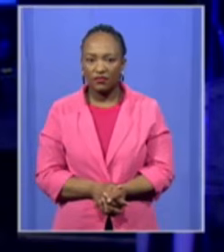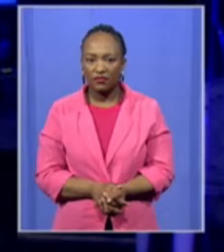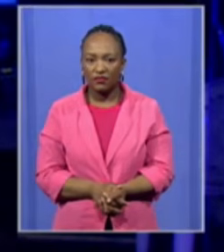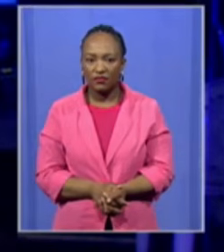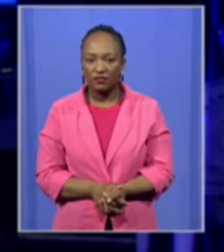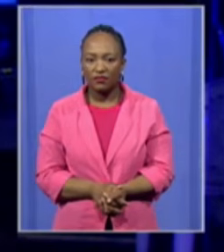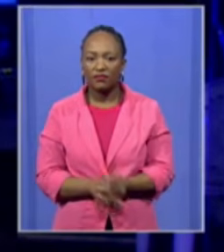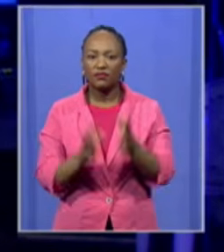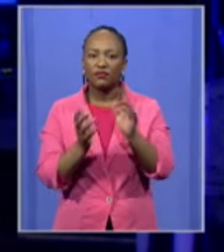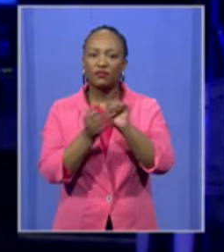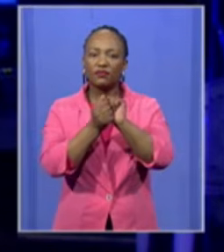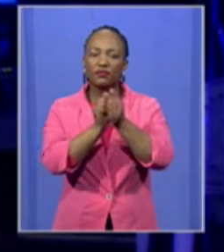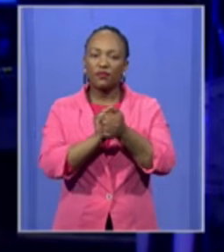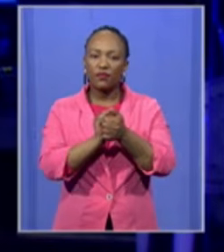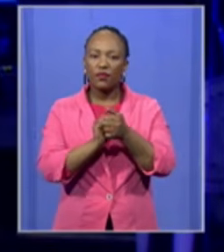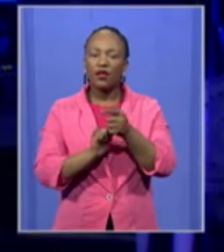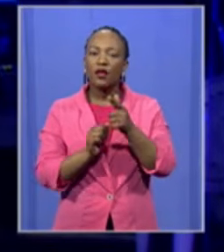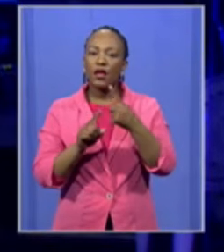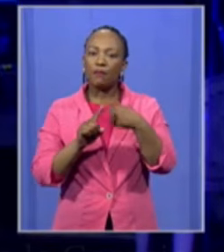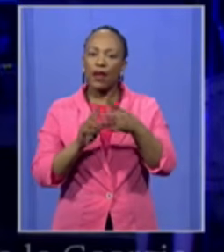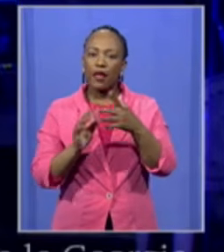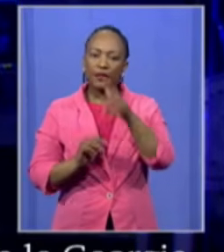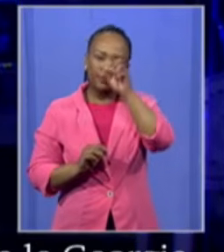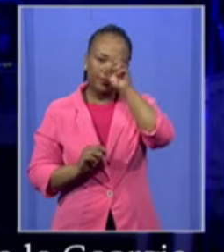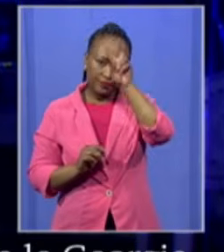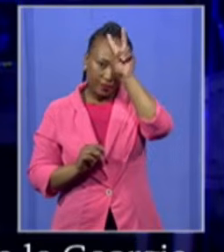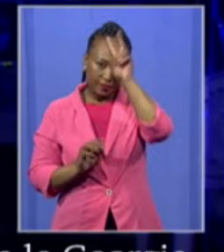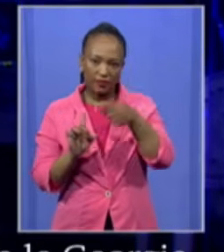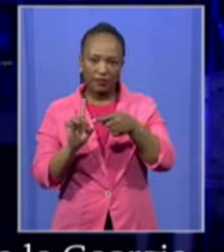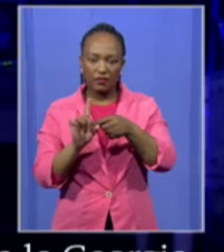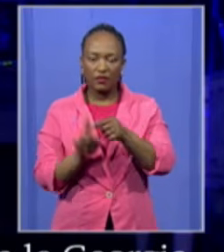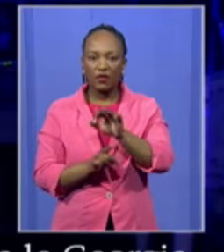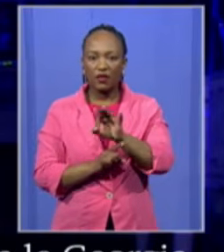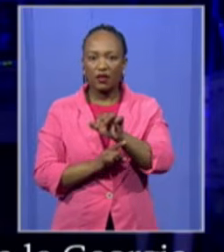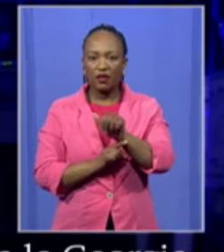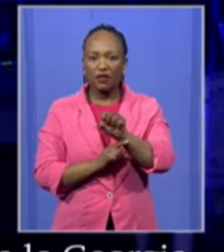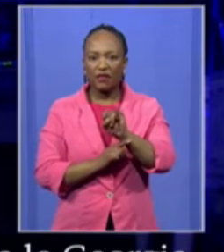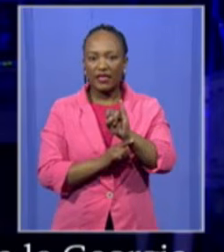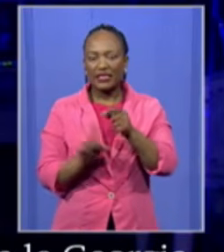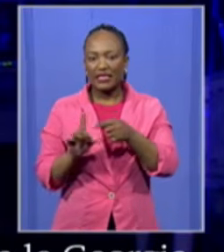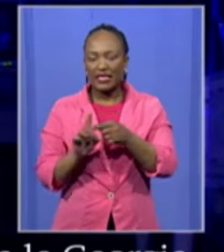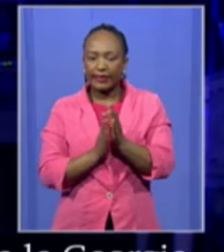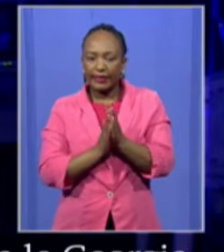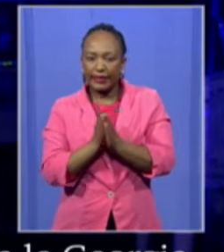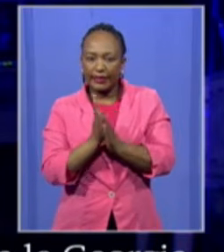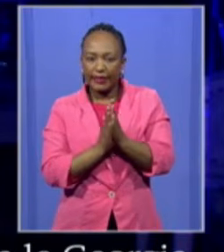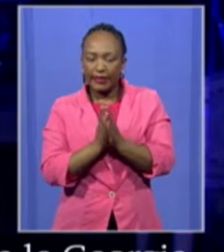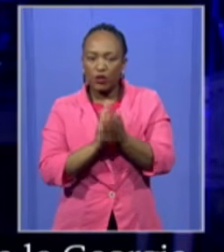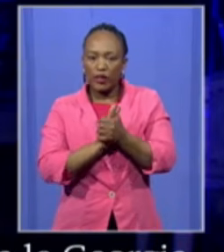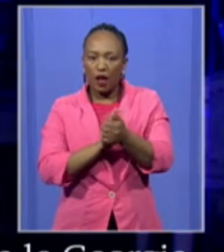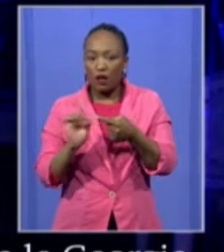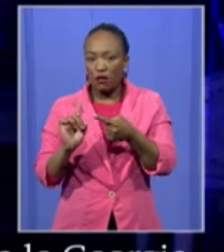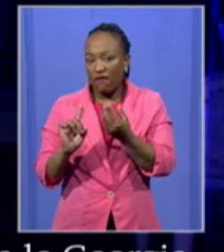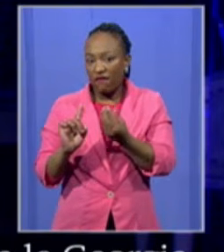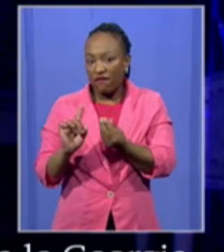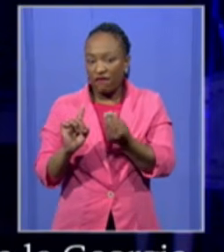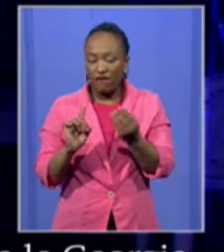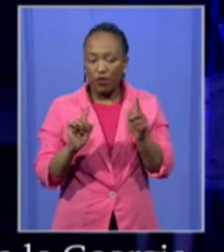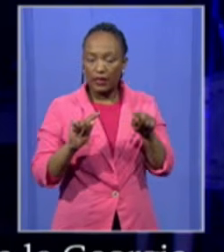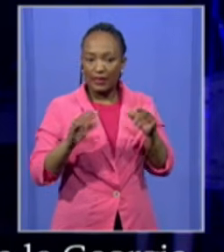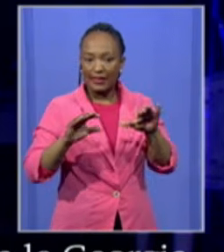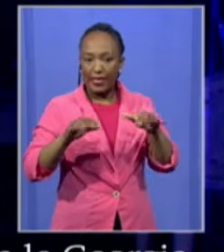a re shebetsa dipapadi jwale sebapadi sa Springboks sa Phelele Fasi o re tjheseho ya hae e tliswa ke talente e teng sehlopheng